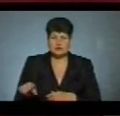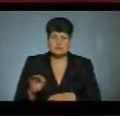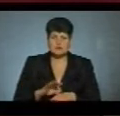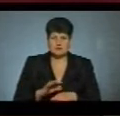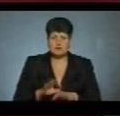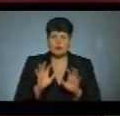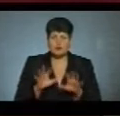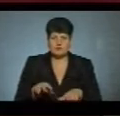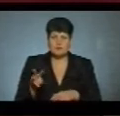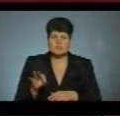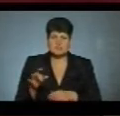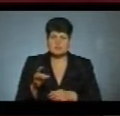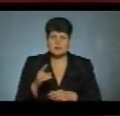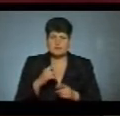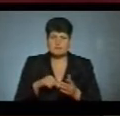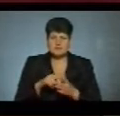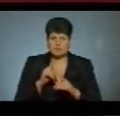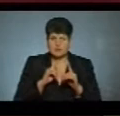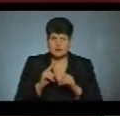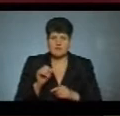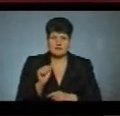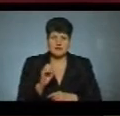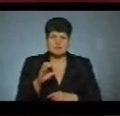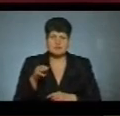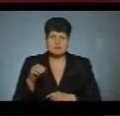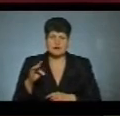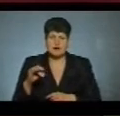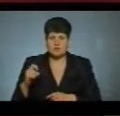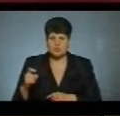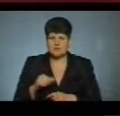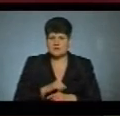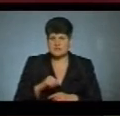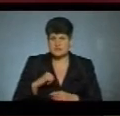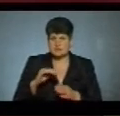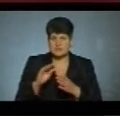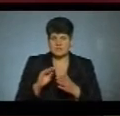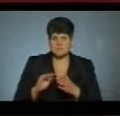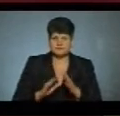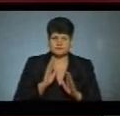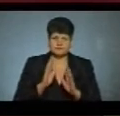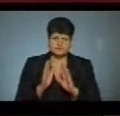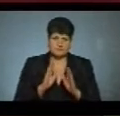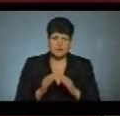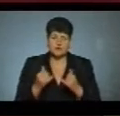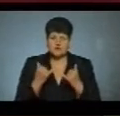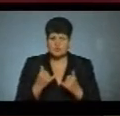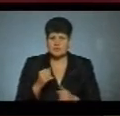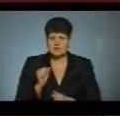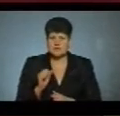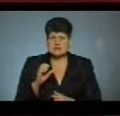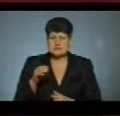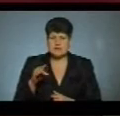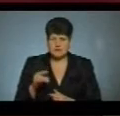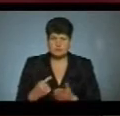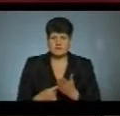голова Монастириської міської ради Андрій Старух. Про це він сам повідомив на своїй сторінці у Фейсбуці. Сьогодні Андрій Старух підтвердив